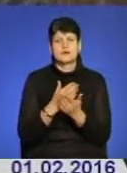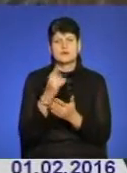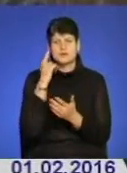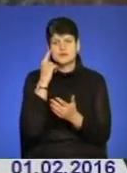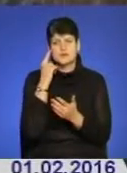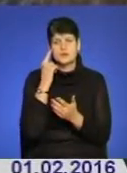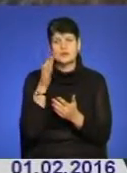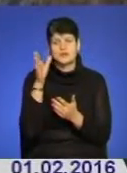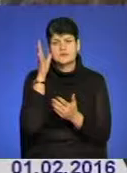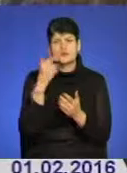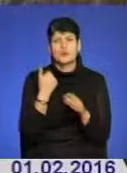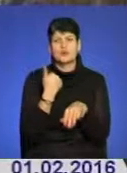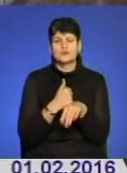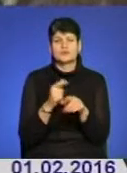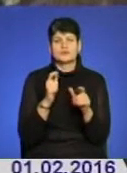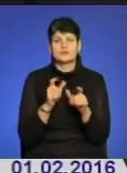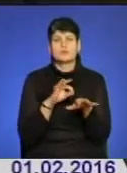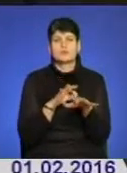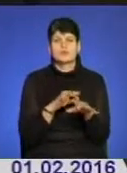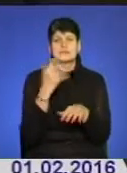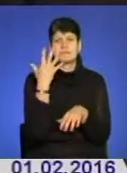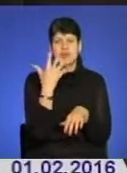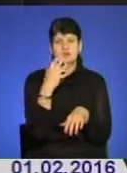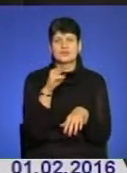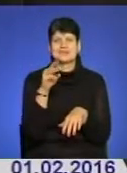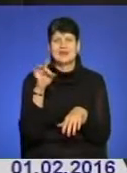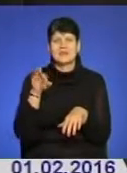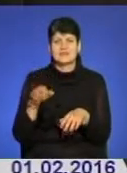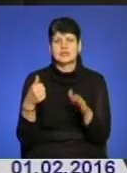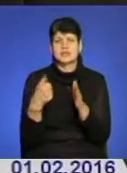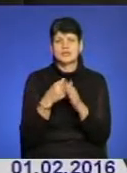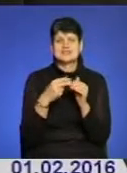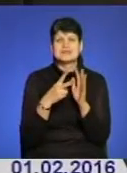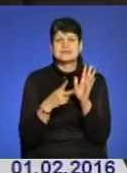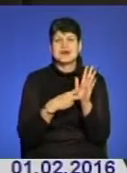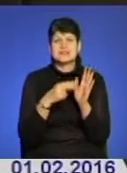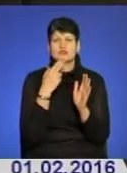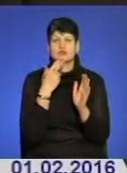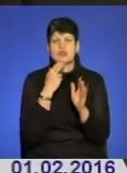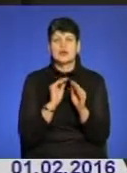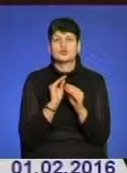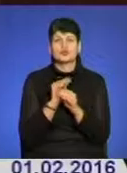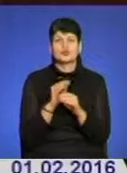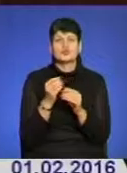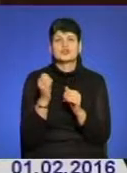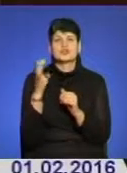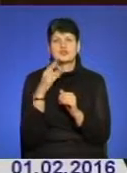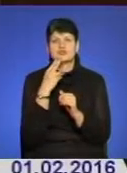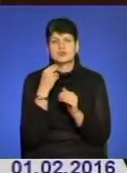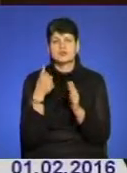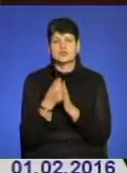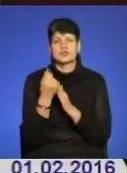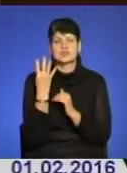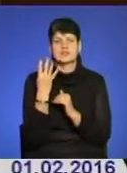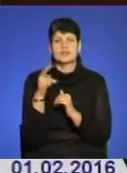Основну сесію знову буде проведено з 5 травня до 17 червня, а додатково з 14 червня до